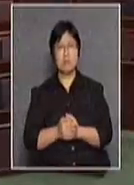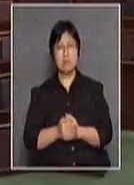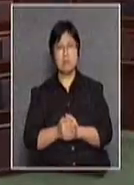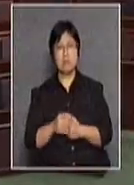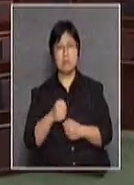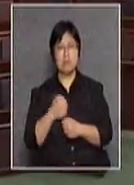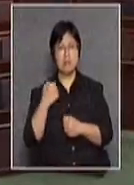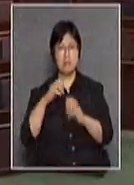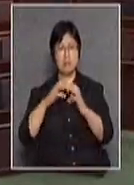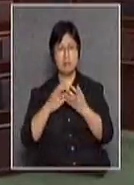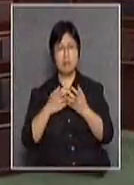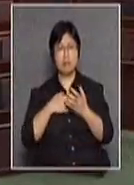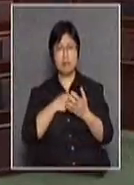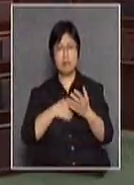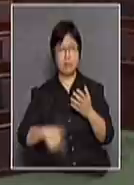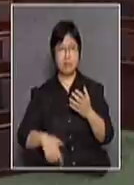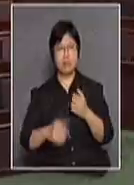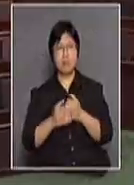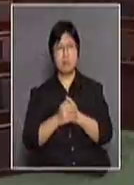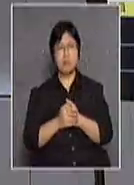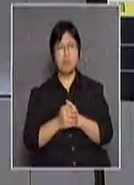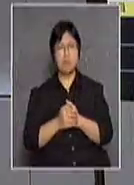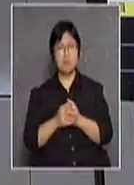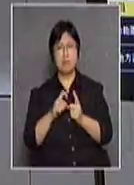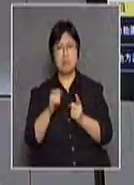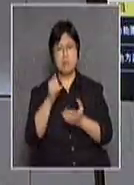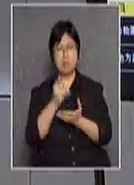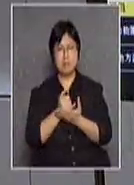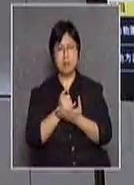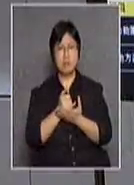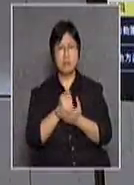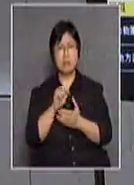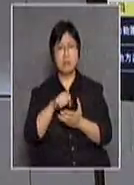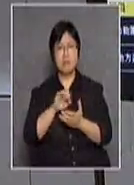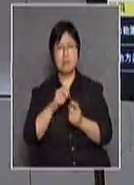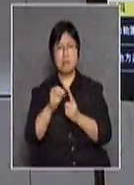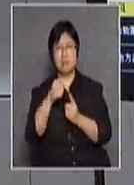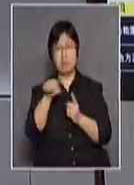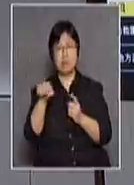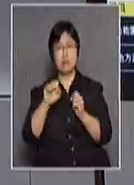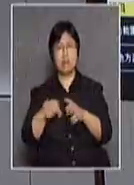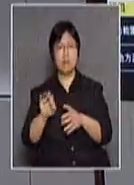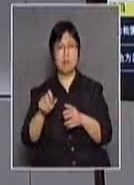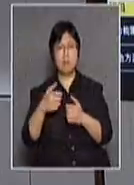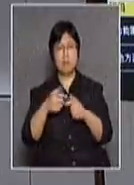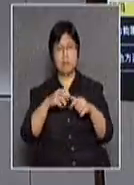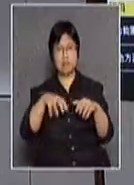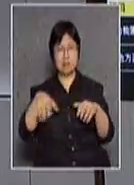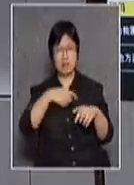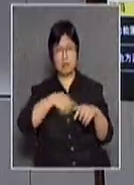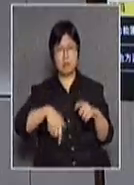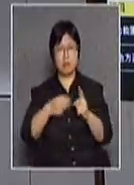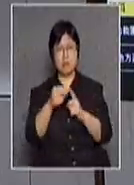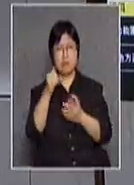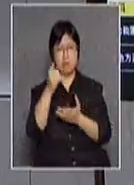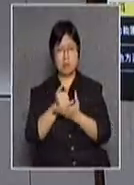功能團體選舉產生的議員19位出席，沒人贊成，17位反對，沒人棄權。分區直接選舉產生的議員17位